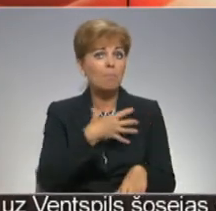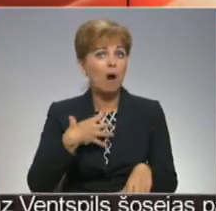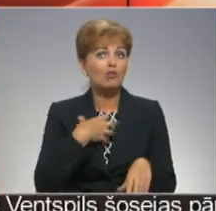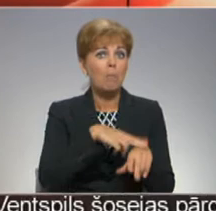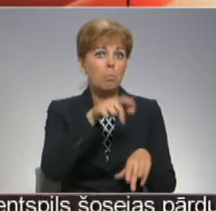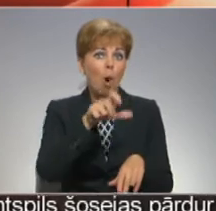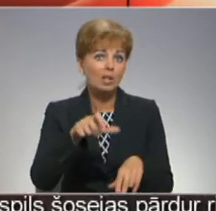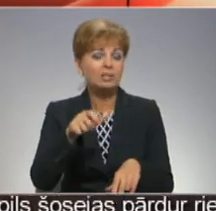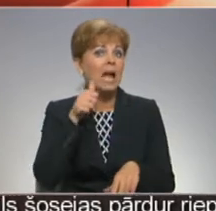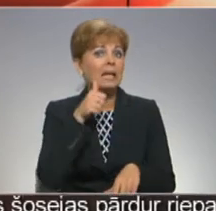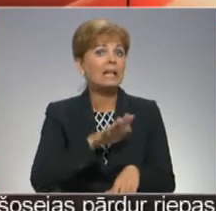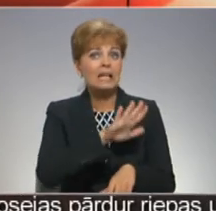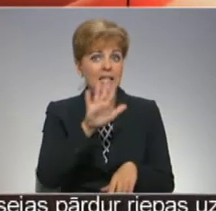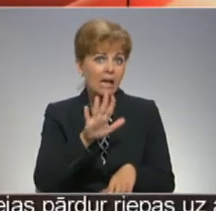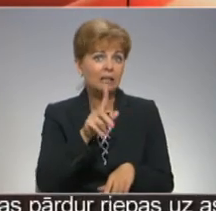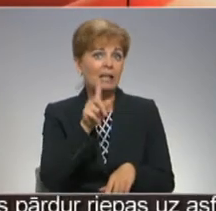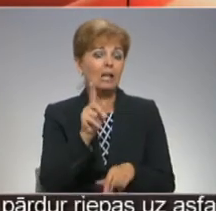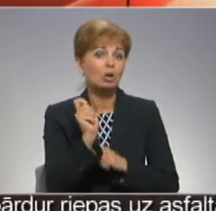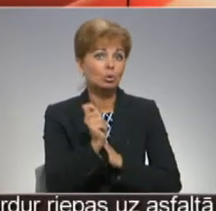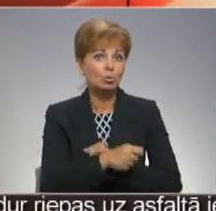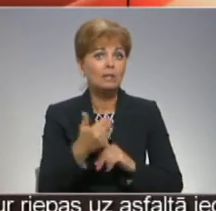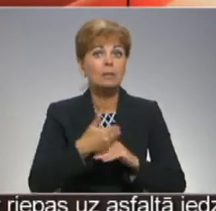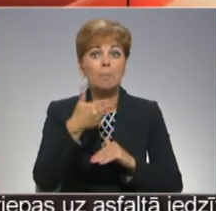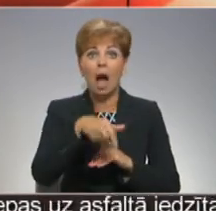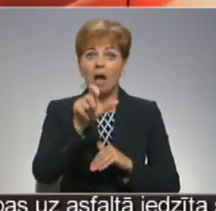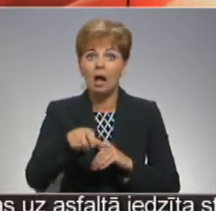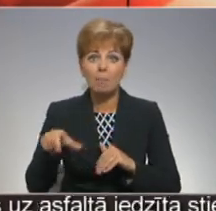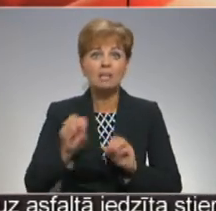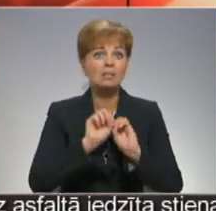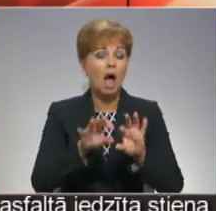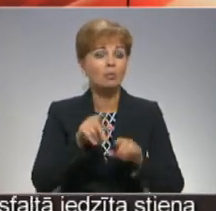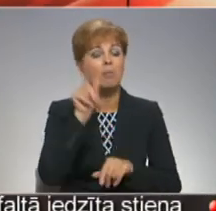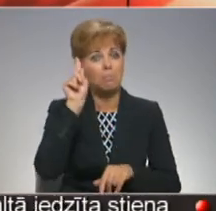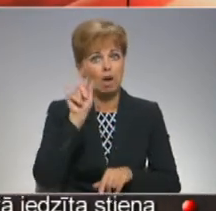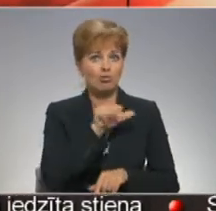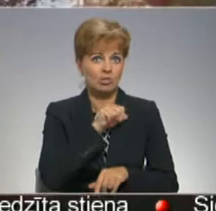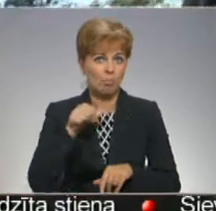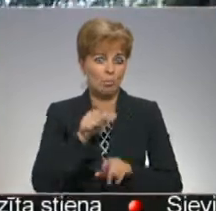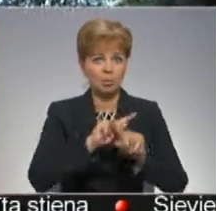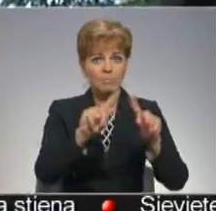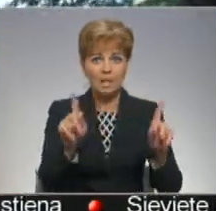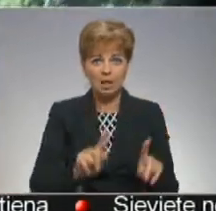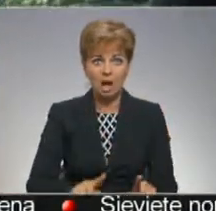pārkāpējus, bet arī izskaidrot pašas saprotamas lietas. Vairāk aizpats televīzijas kolēģi.